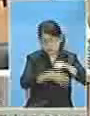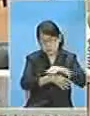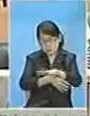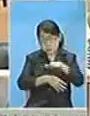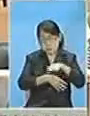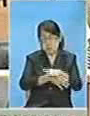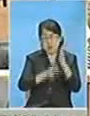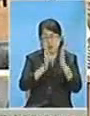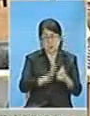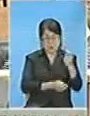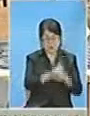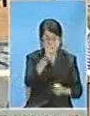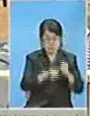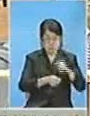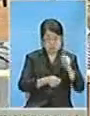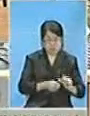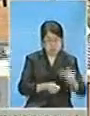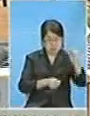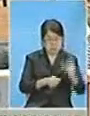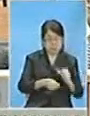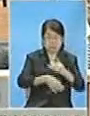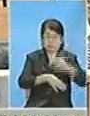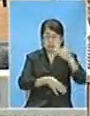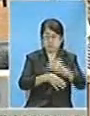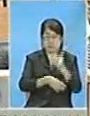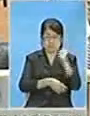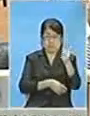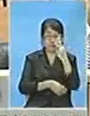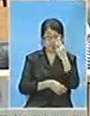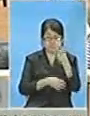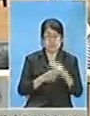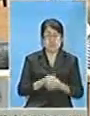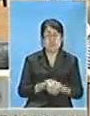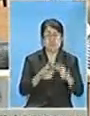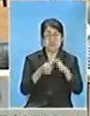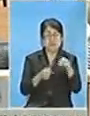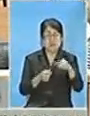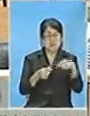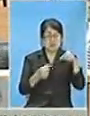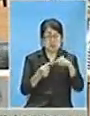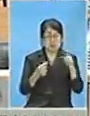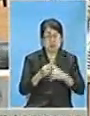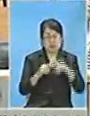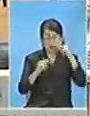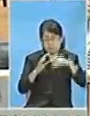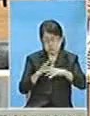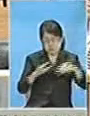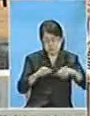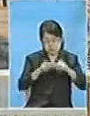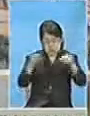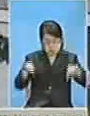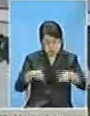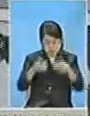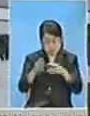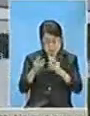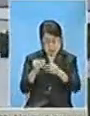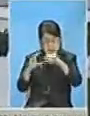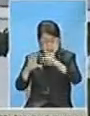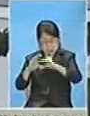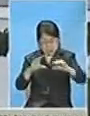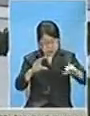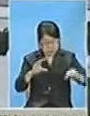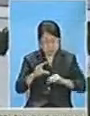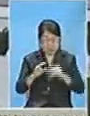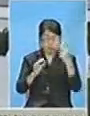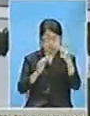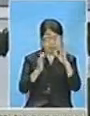วบุคคลนี่คือครับท่านประธานนี่คือพื้นที่สูบน้ำพื้นที่ปิดล้อมต่างๆที่ผมให้ดูผมกราบเรียนท่